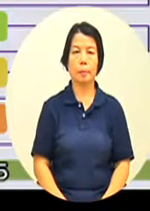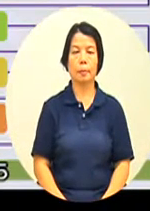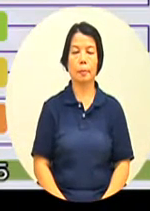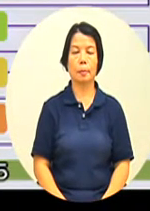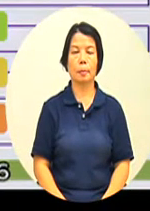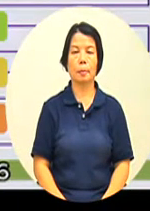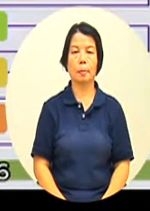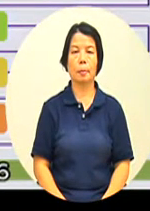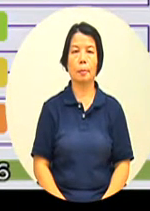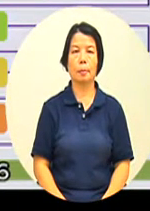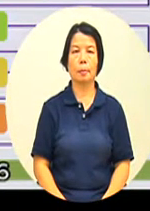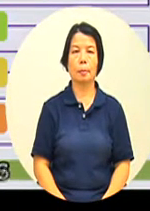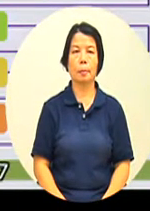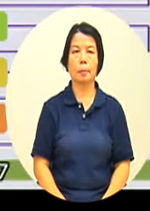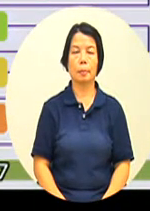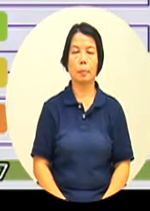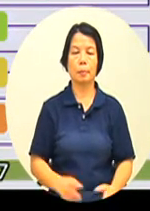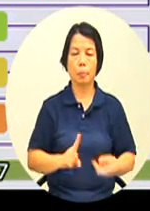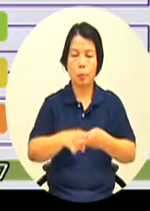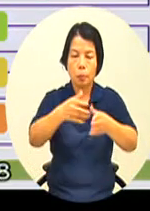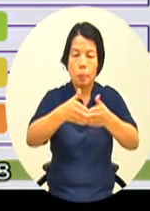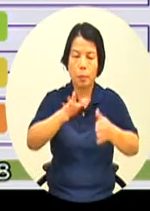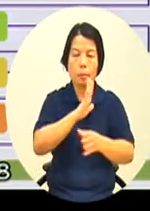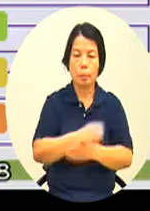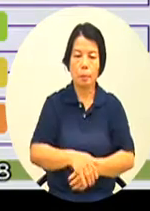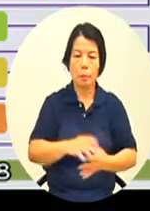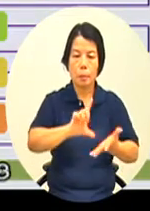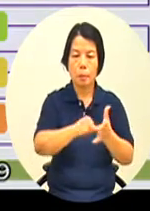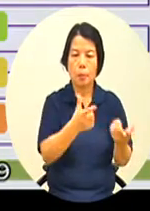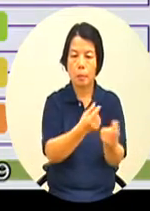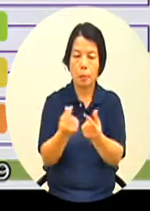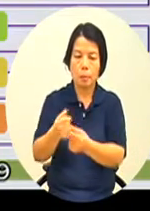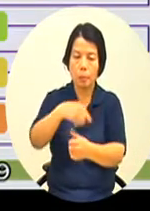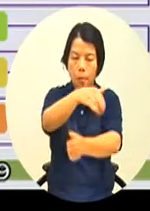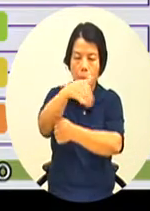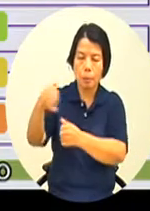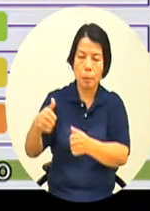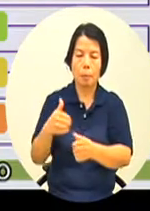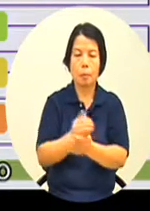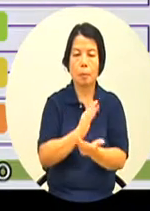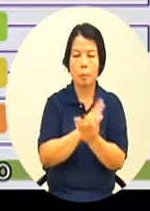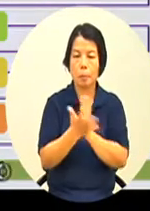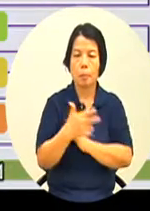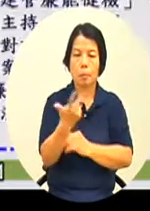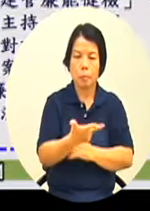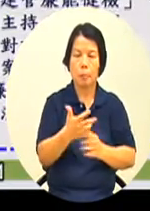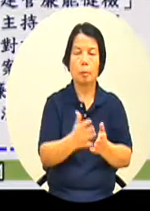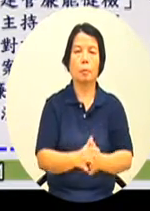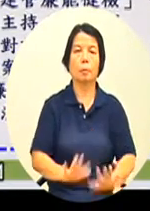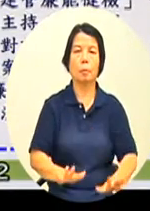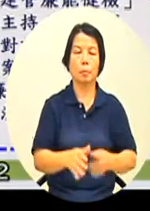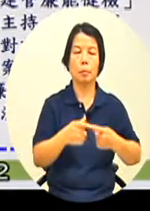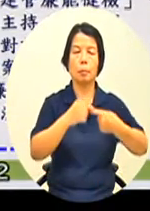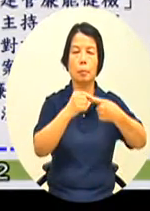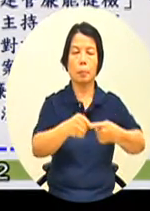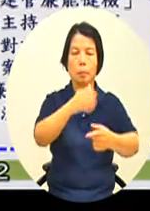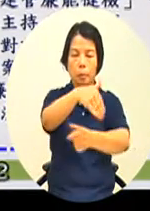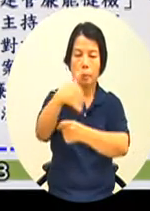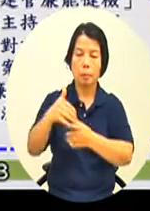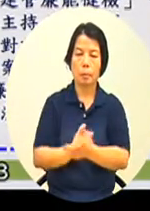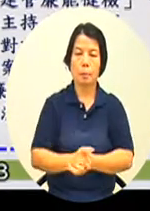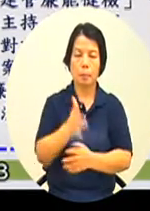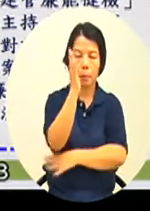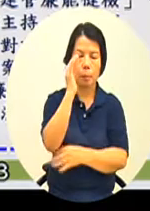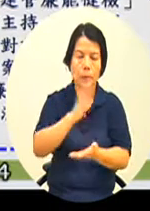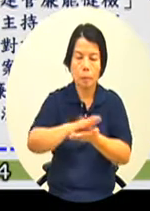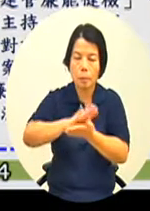工作执行情形方面，主要有定期召开廉政汇报等七项，分别报告如下。第一个，召开廉政汇报来